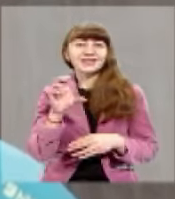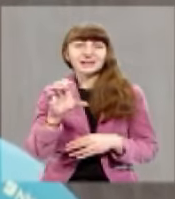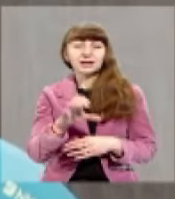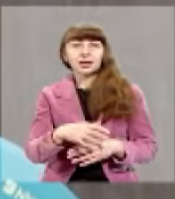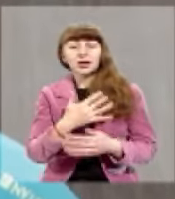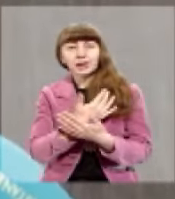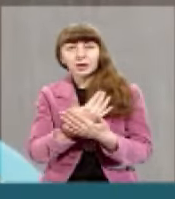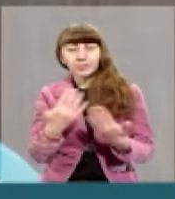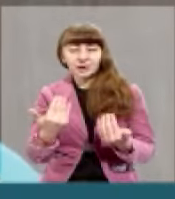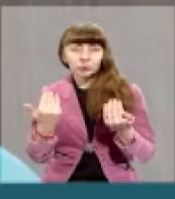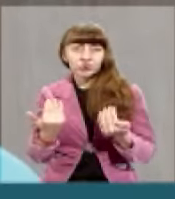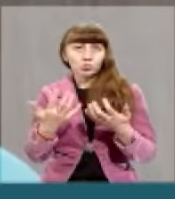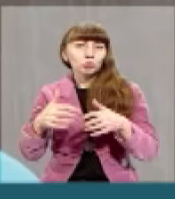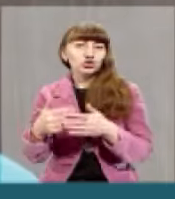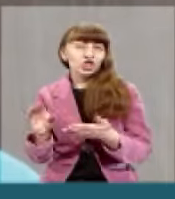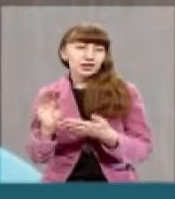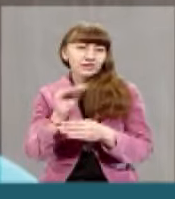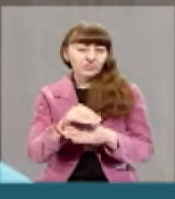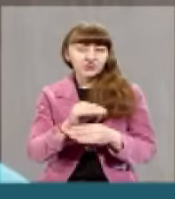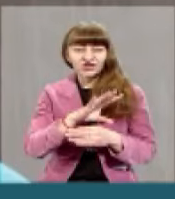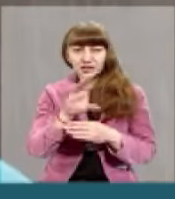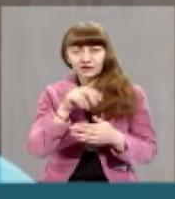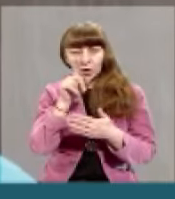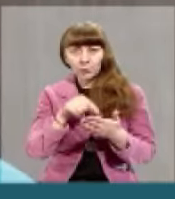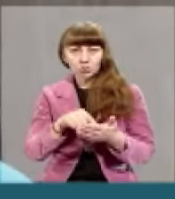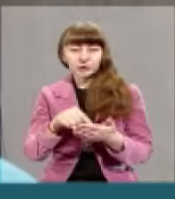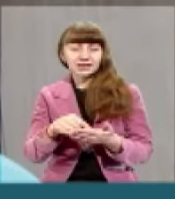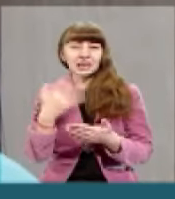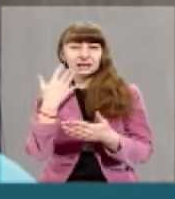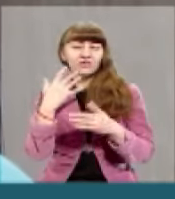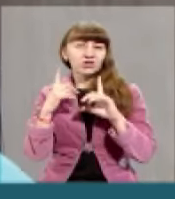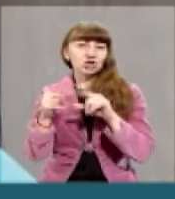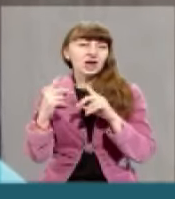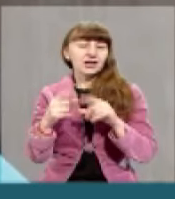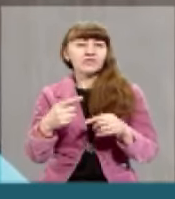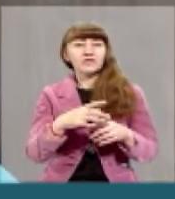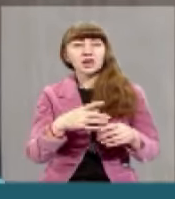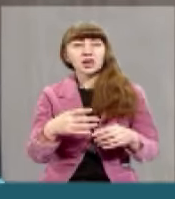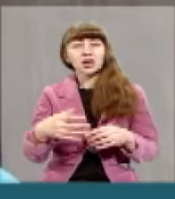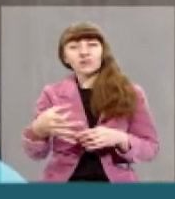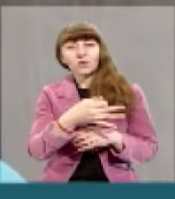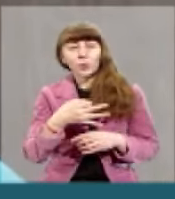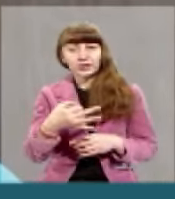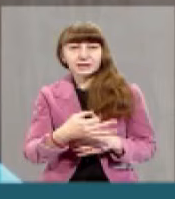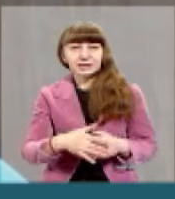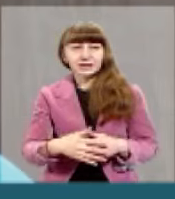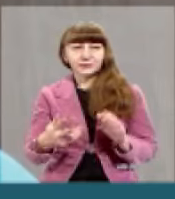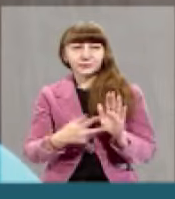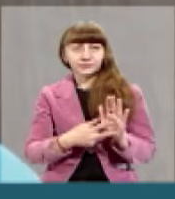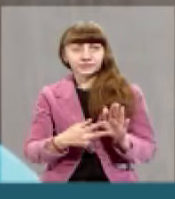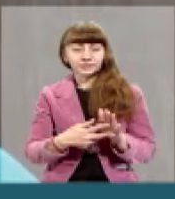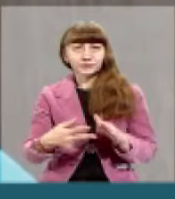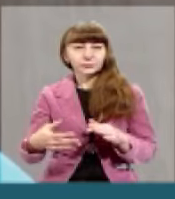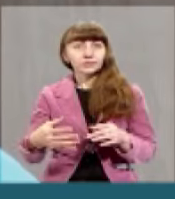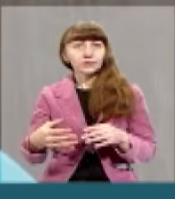все поставленные на сегодняшний день вопросы, в частности, по объездам регионов. Мы были в практически 8 регионах вот, в течение